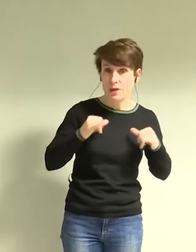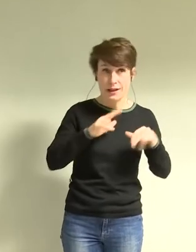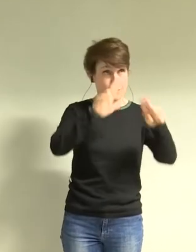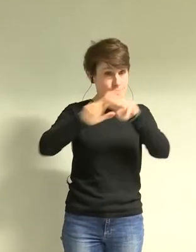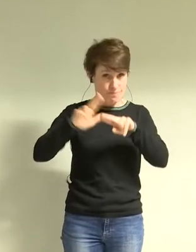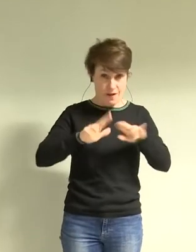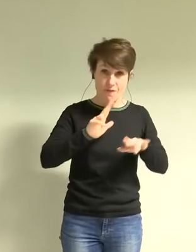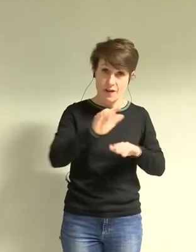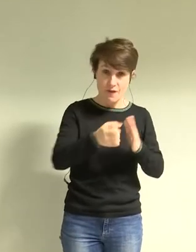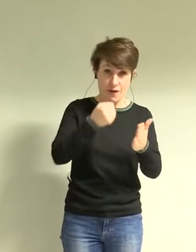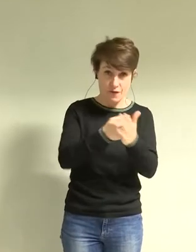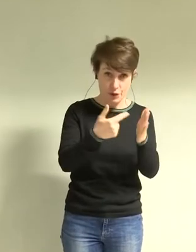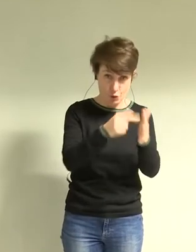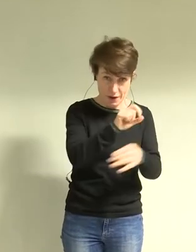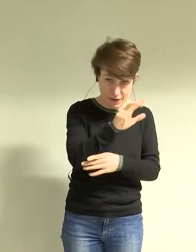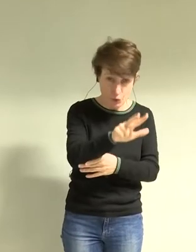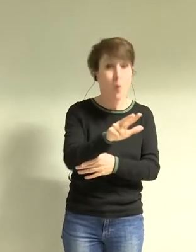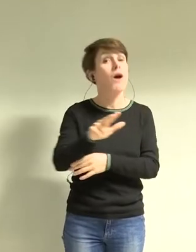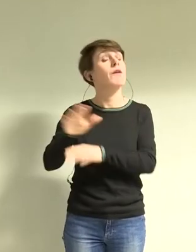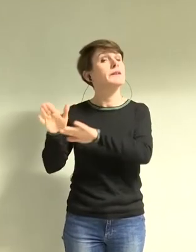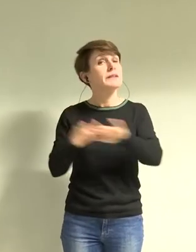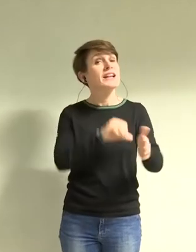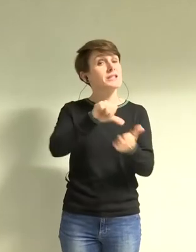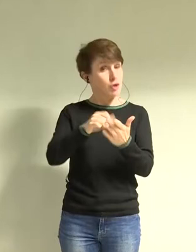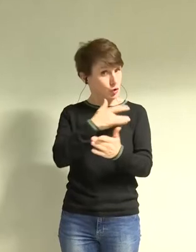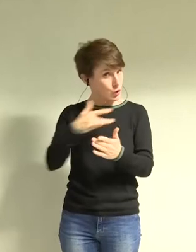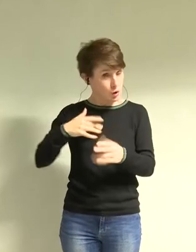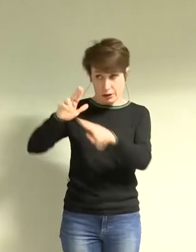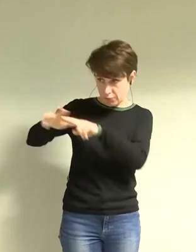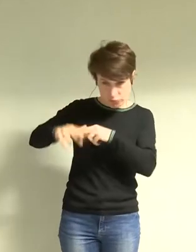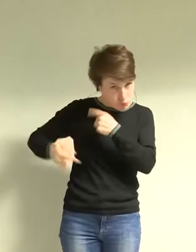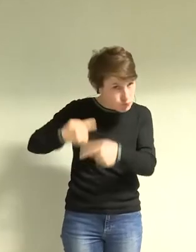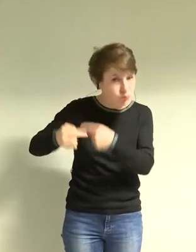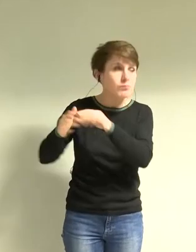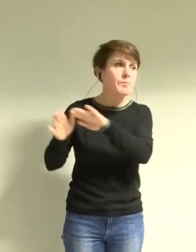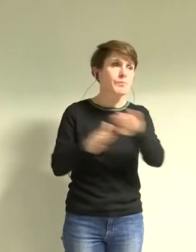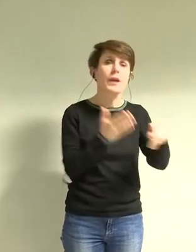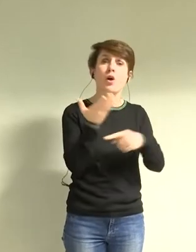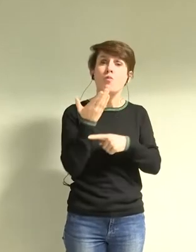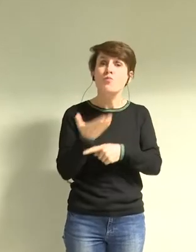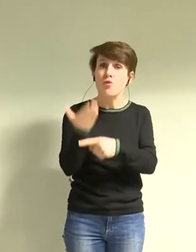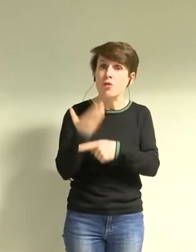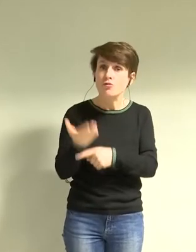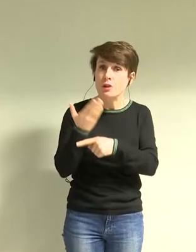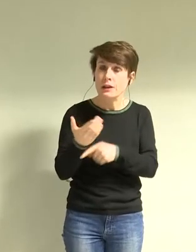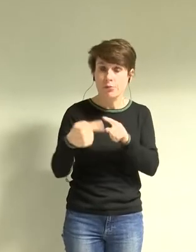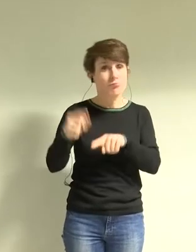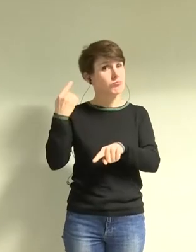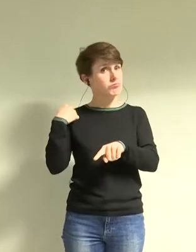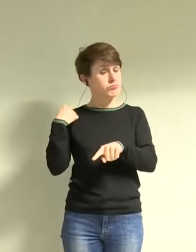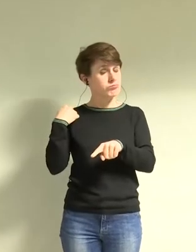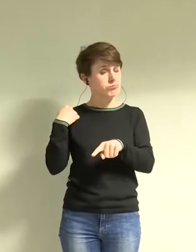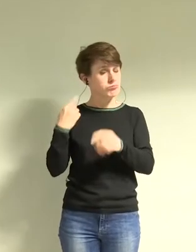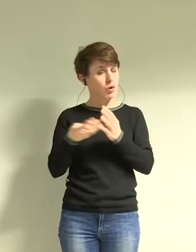2023 le centre de santé les travaux avancent et pour ce qui est de la boulangerie nous l'avons déjà évoqué en conseil municipal du mois de décembre